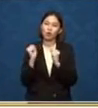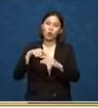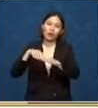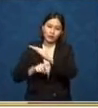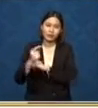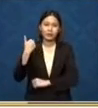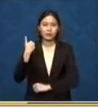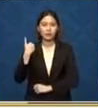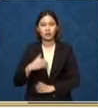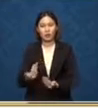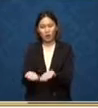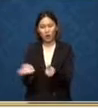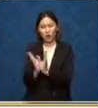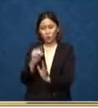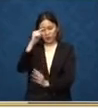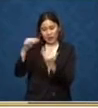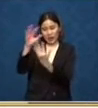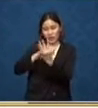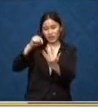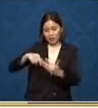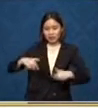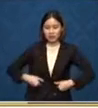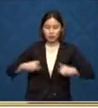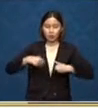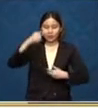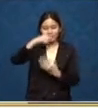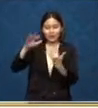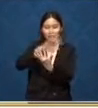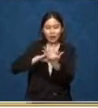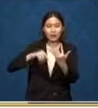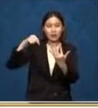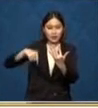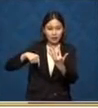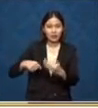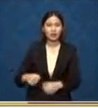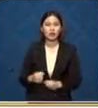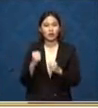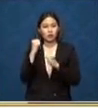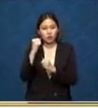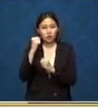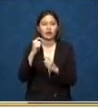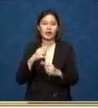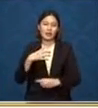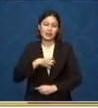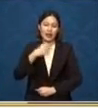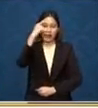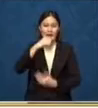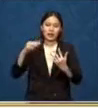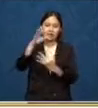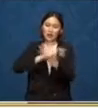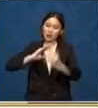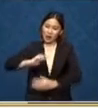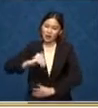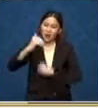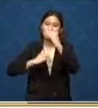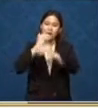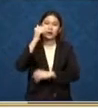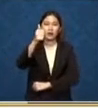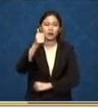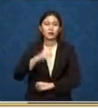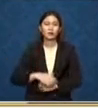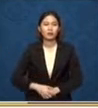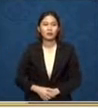หนีครอบครัวเขาอยู่ที่นี่ชีวิตเขาอยู่ที่นี่เค้าต่อสู้เพื่ออยากเห็นประเทศนี้ที่มันดีกว่าเดิม